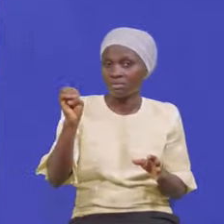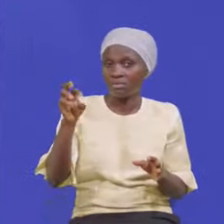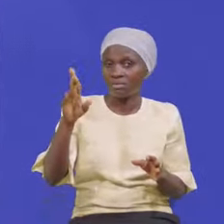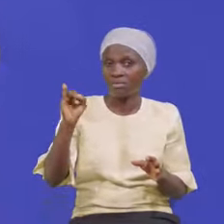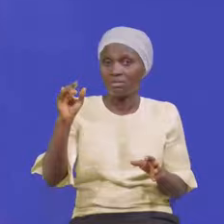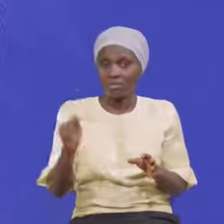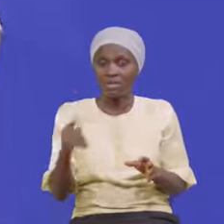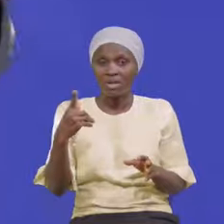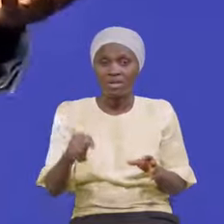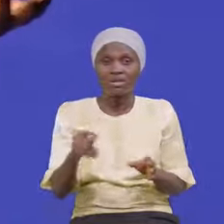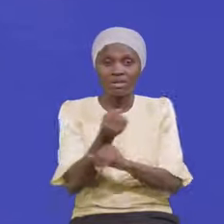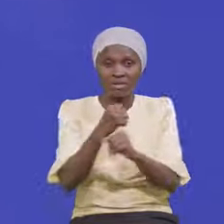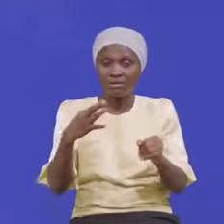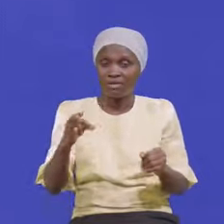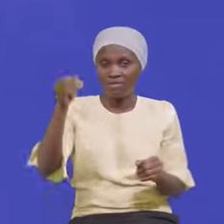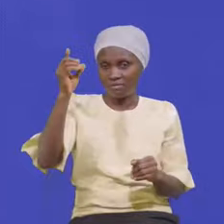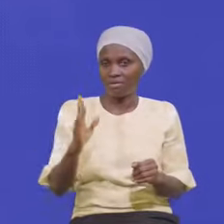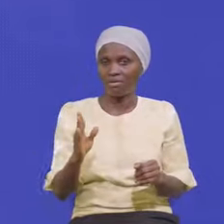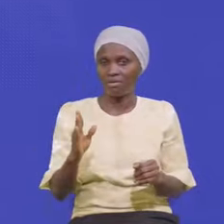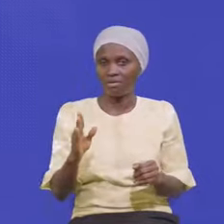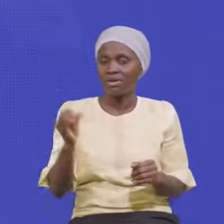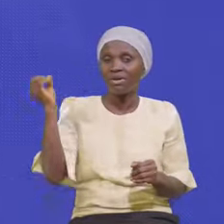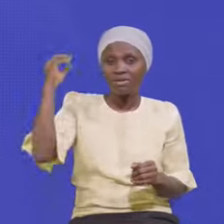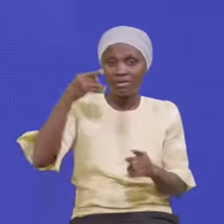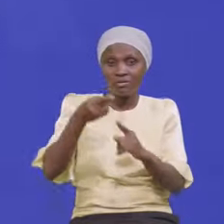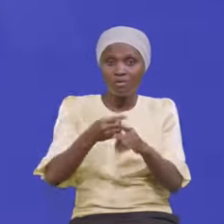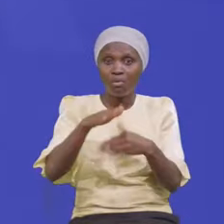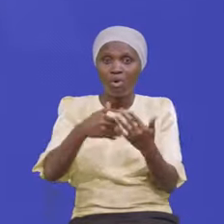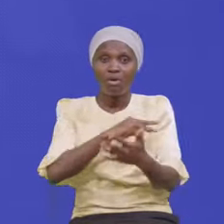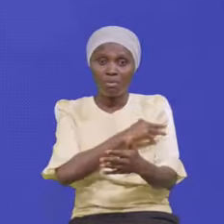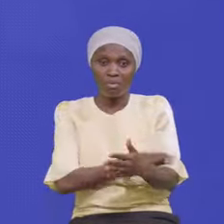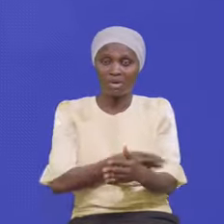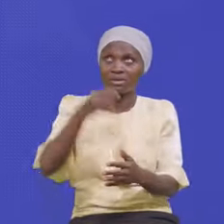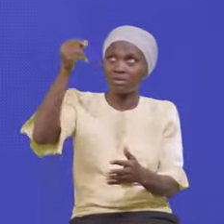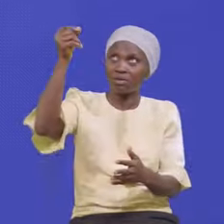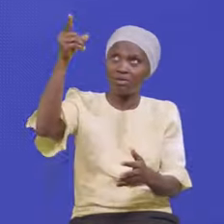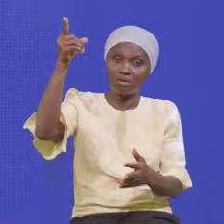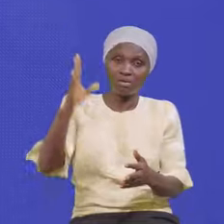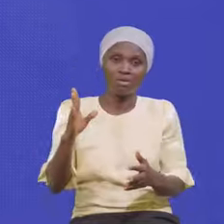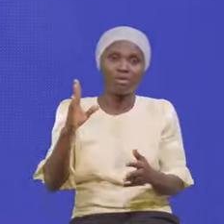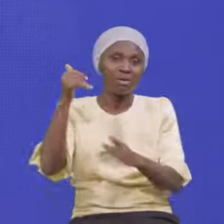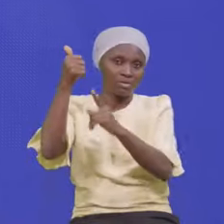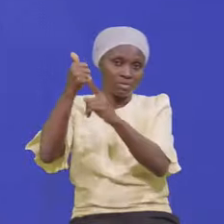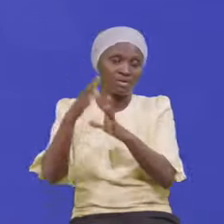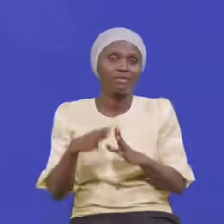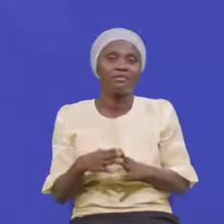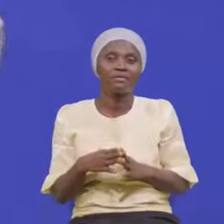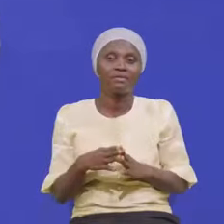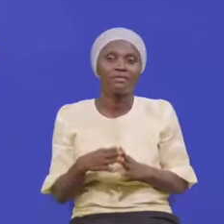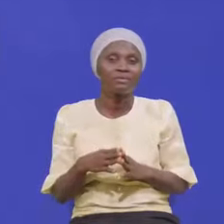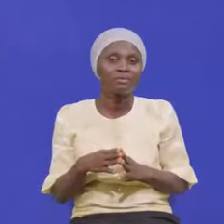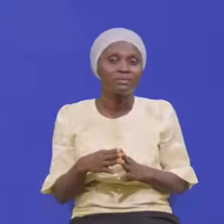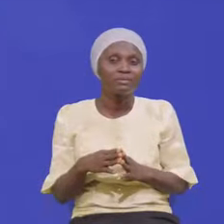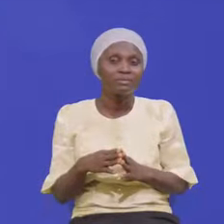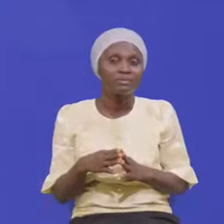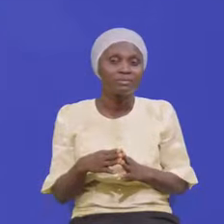పొందని వారికి కూడా కృప అందుబాటులో ఉంది. గ్రేస్ ఫ్రమ్ ది ఆల్ మైటీ గాడ్ హింసెల్ఫ్, సర్వశక్తిగల దేవుని యొద్ద నుంచి స్వయంగా కృప వస్తుంది. ఆల్ మైటీ గాడ్